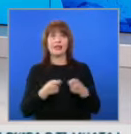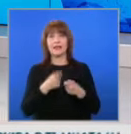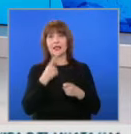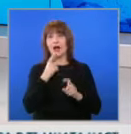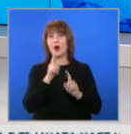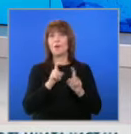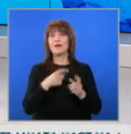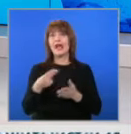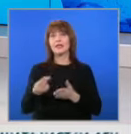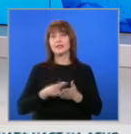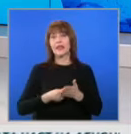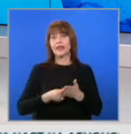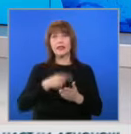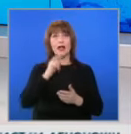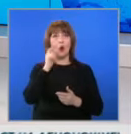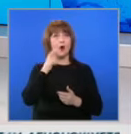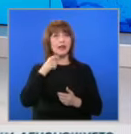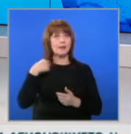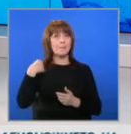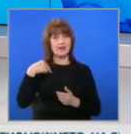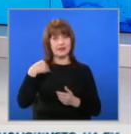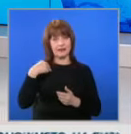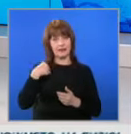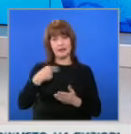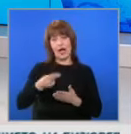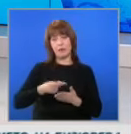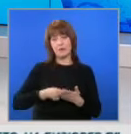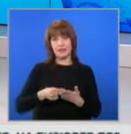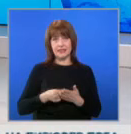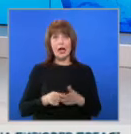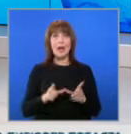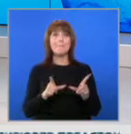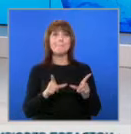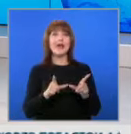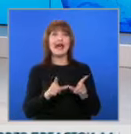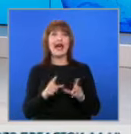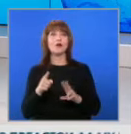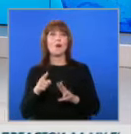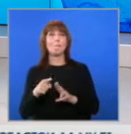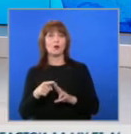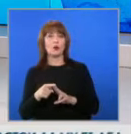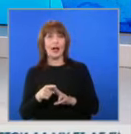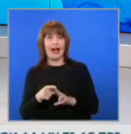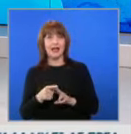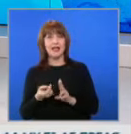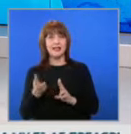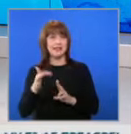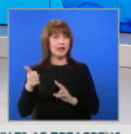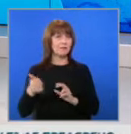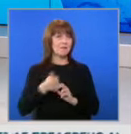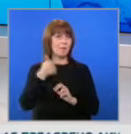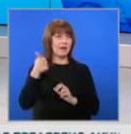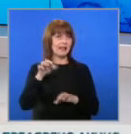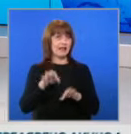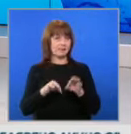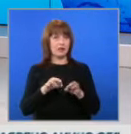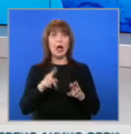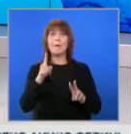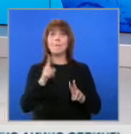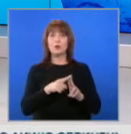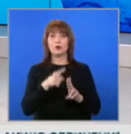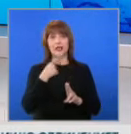коментира секретарят на украинската президентска администрация Михайло Подоляк. След победата на изборите Владимир